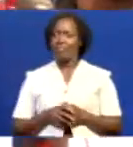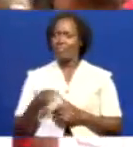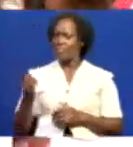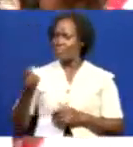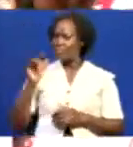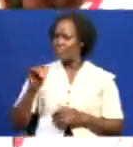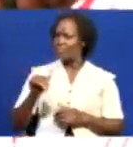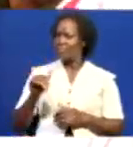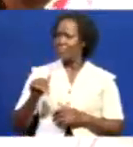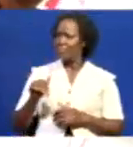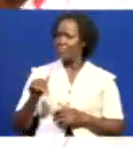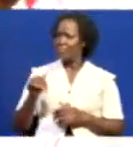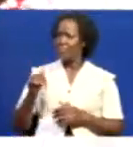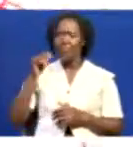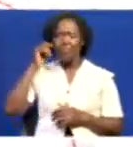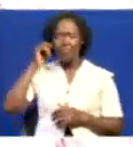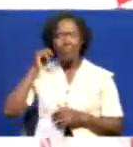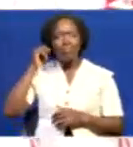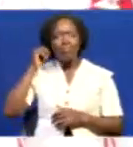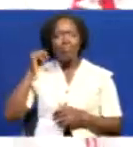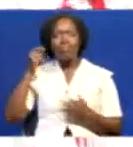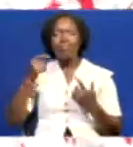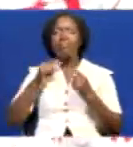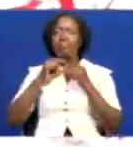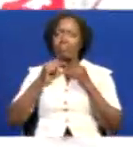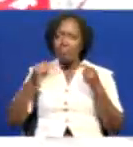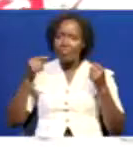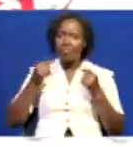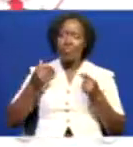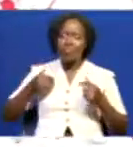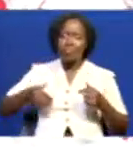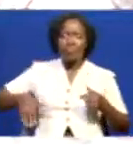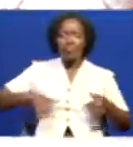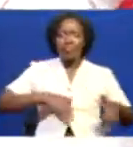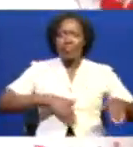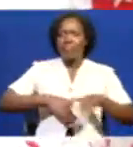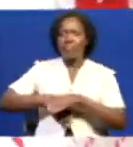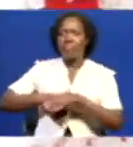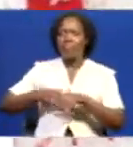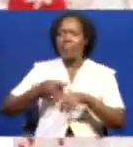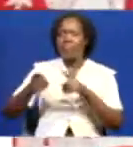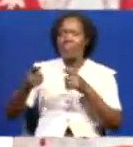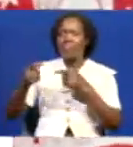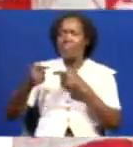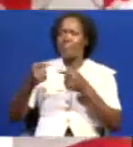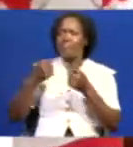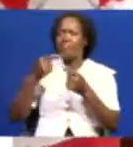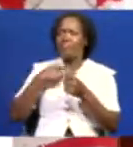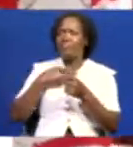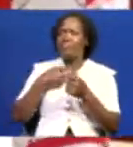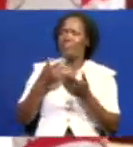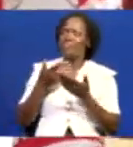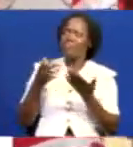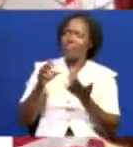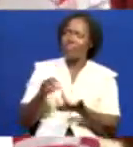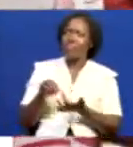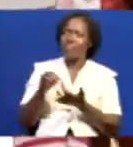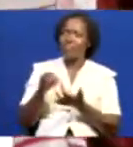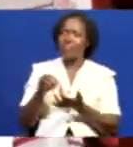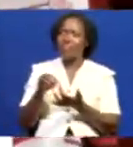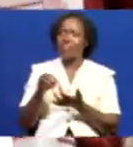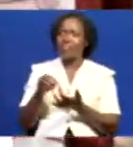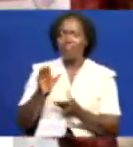kuna mavazi ya kimaa, kuna shanga, kuna shuka, lakini kwa ufupi tu nieleze tu hususan upande